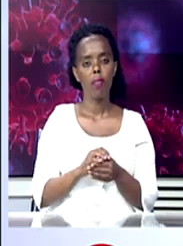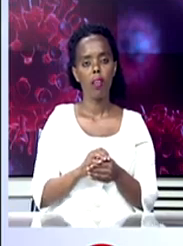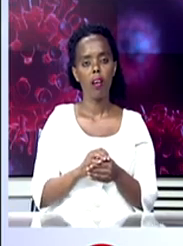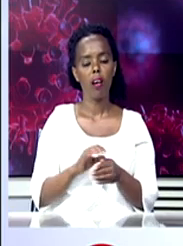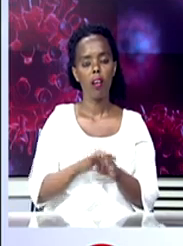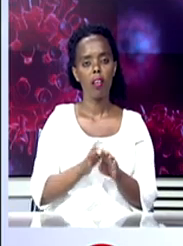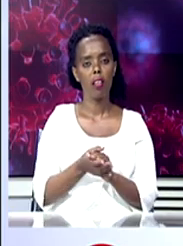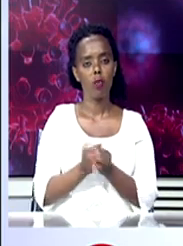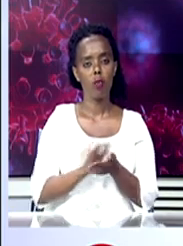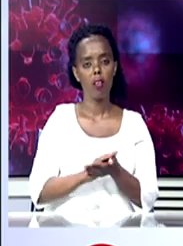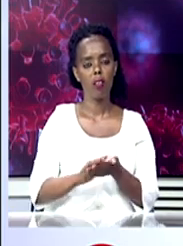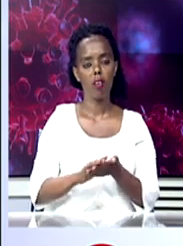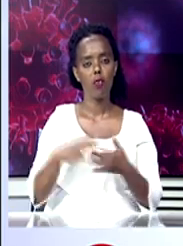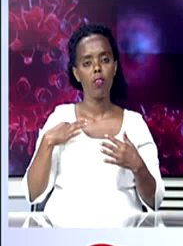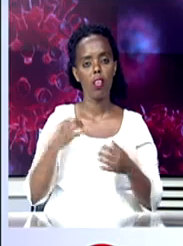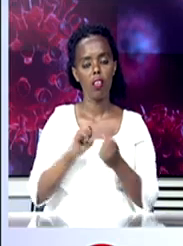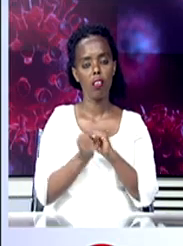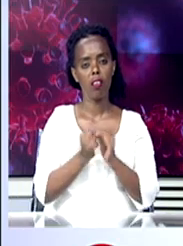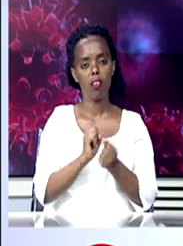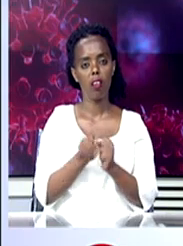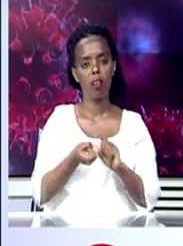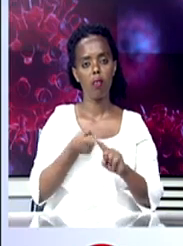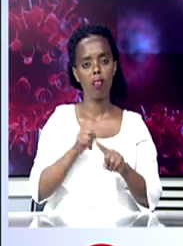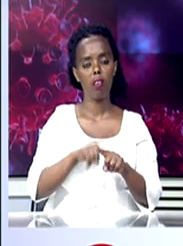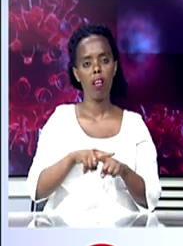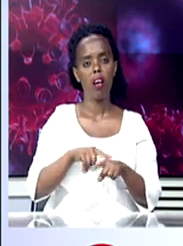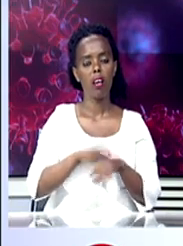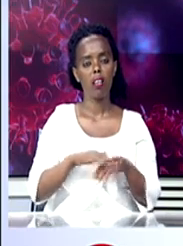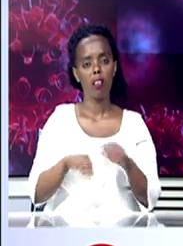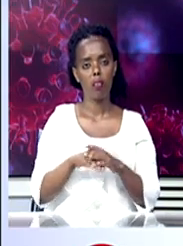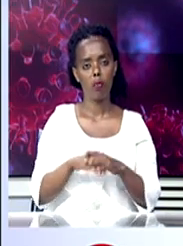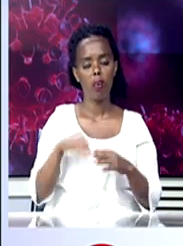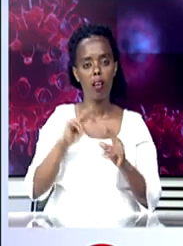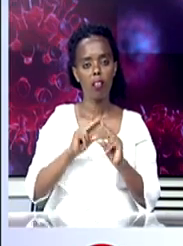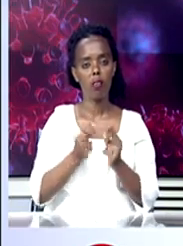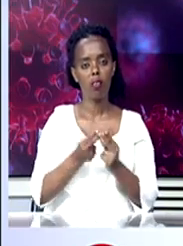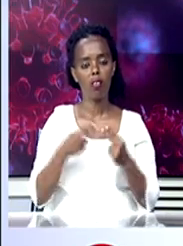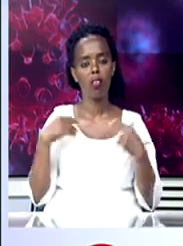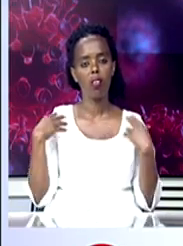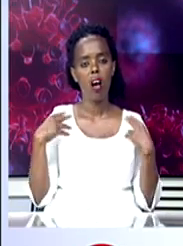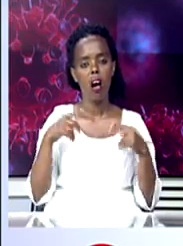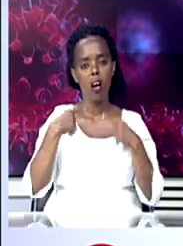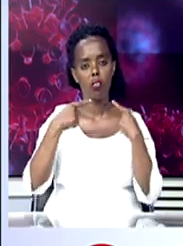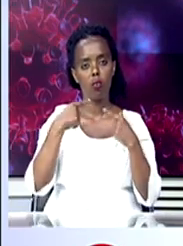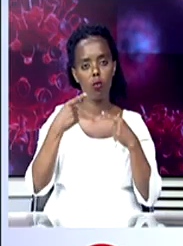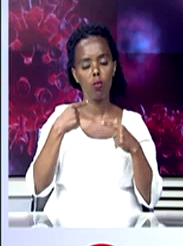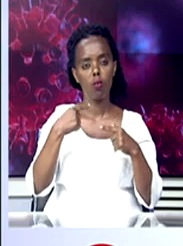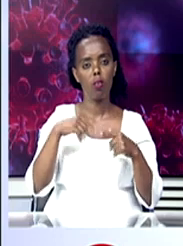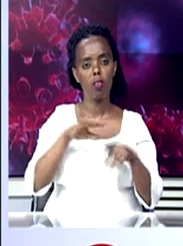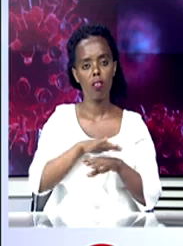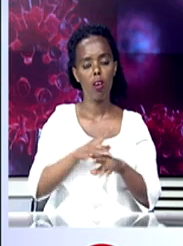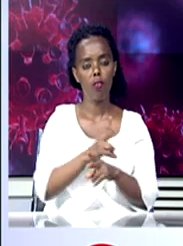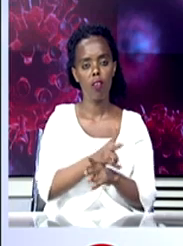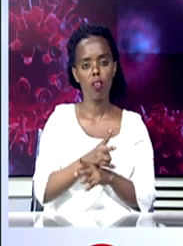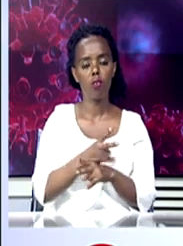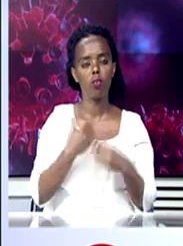arka kenya dikanne uffata jijjiranne deemine ammas arka kenya dikanne maati hojina sawu mal jechut seenu nurra jiraata of eeggannu